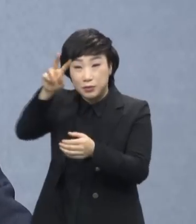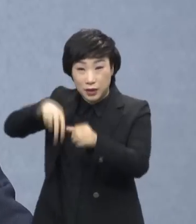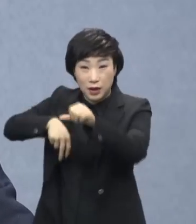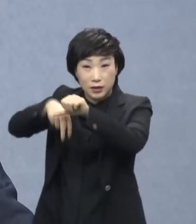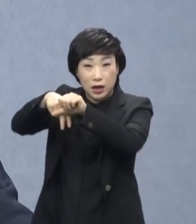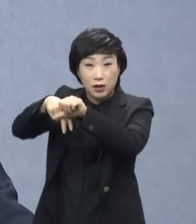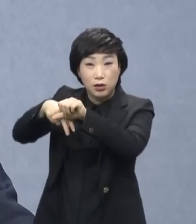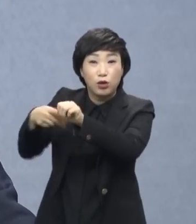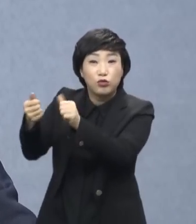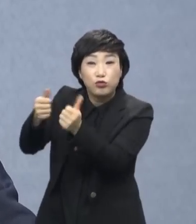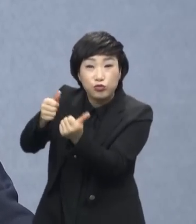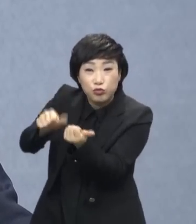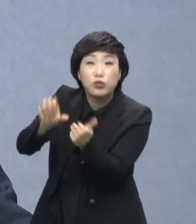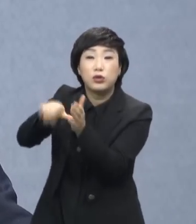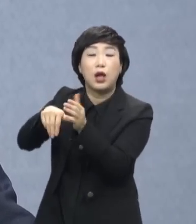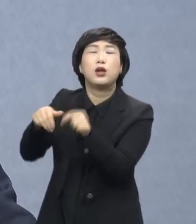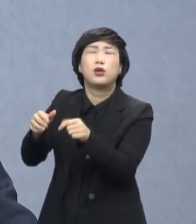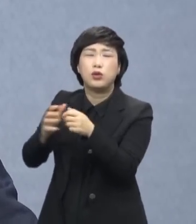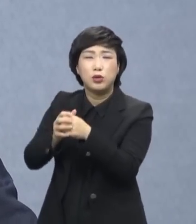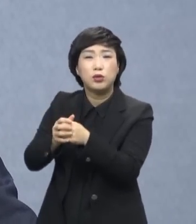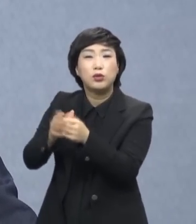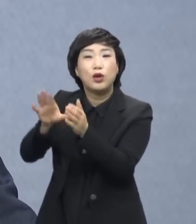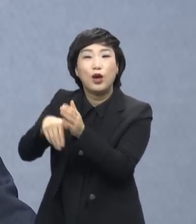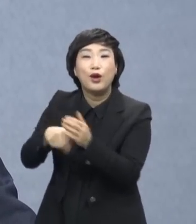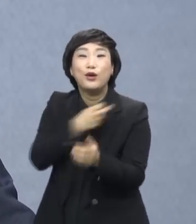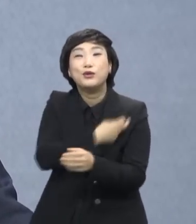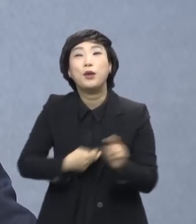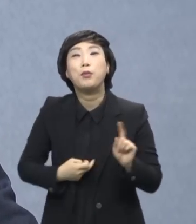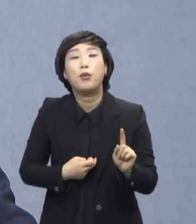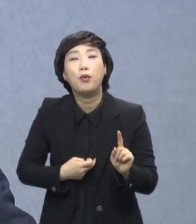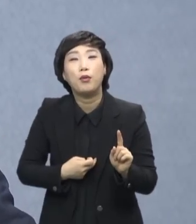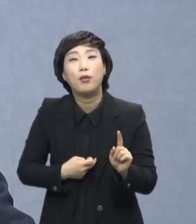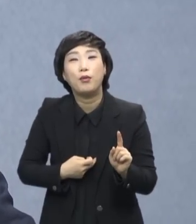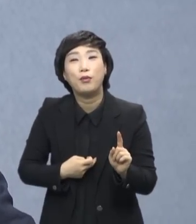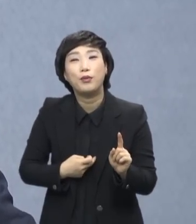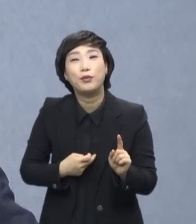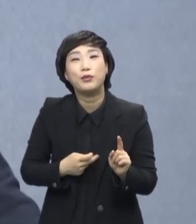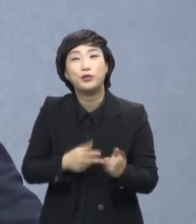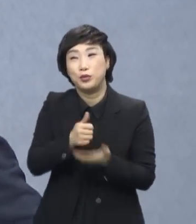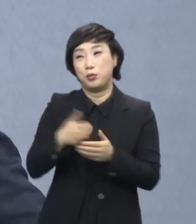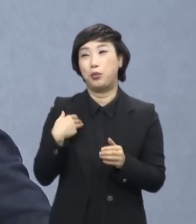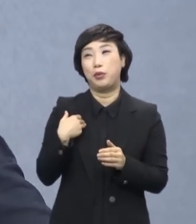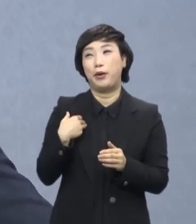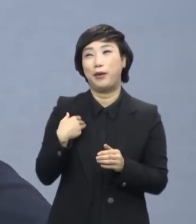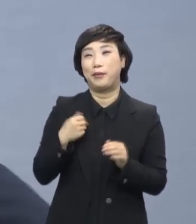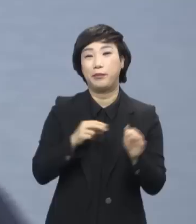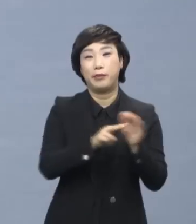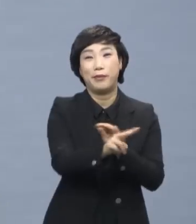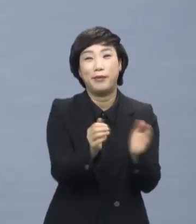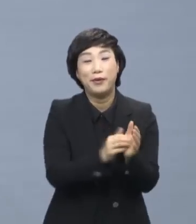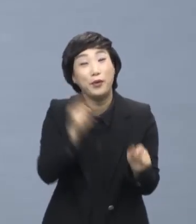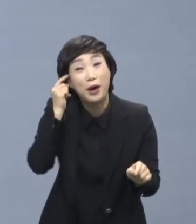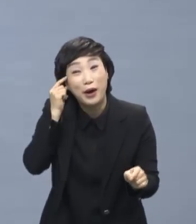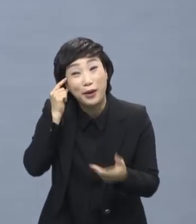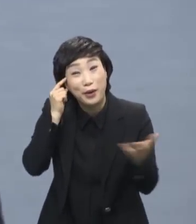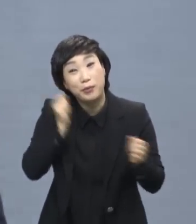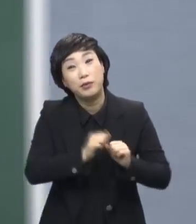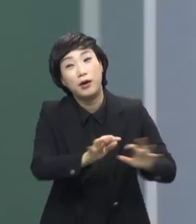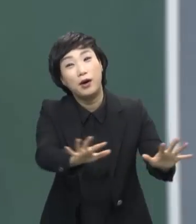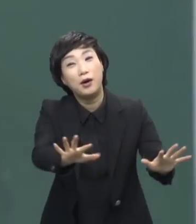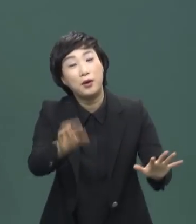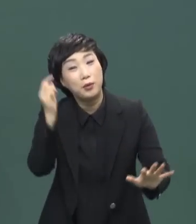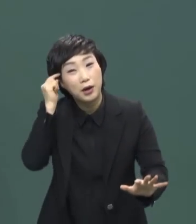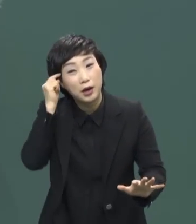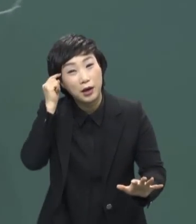십자가에 달려 죽어야 하는 고난 앞에는 그렇게도 주님을 모를까? 그러니까